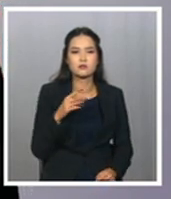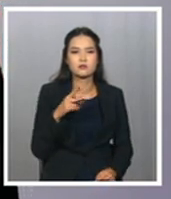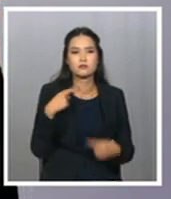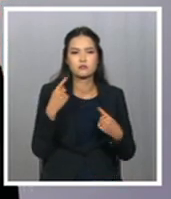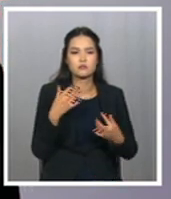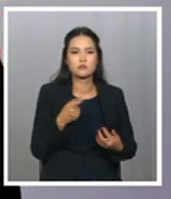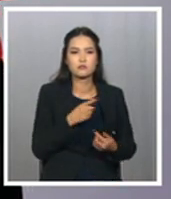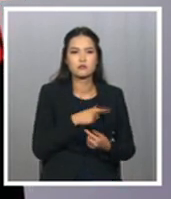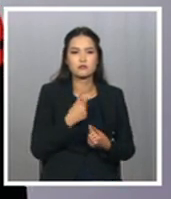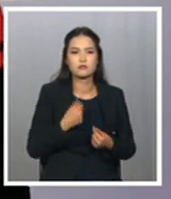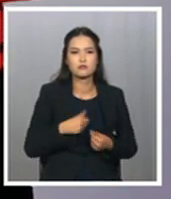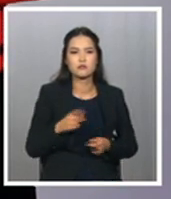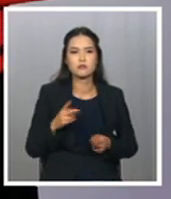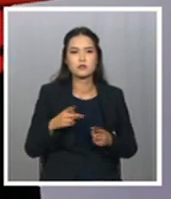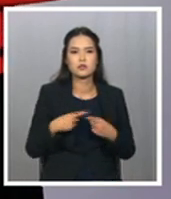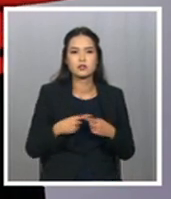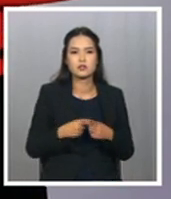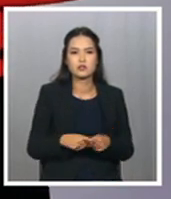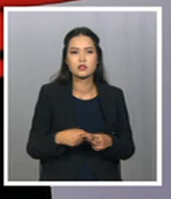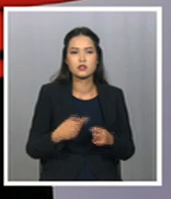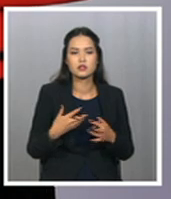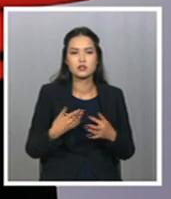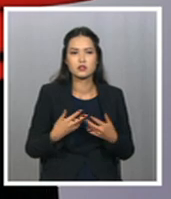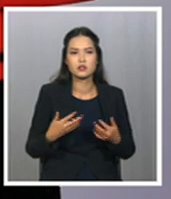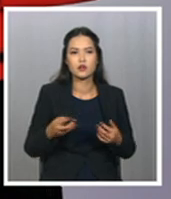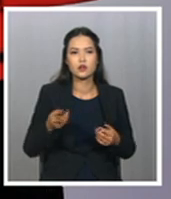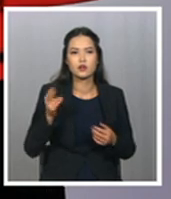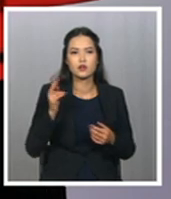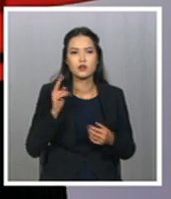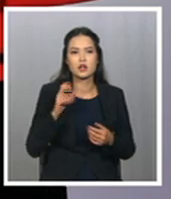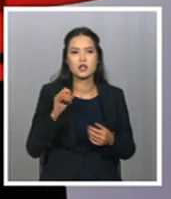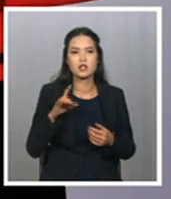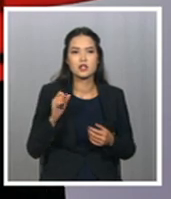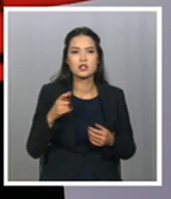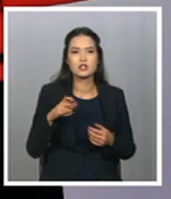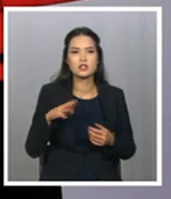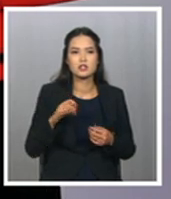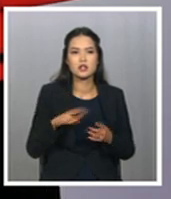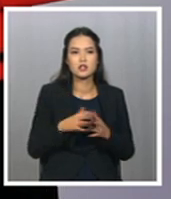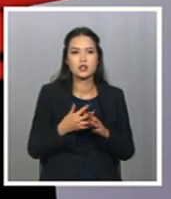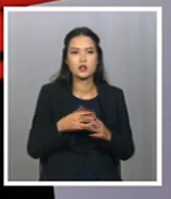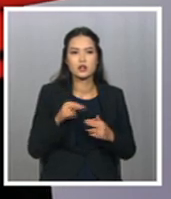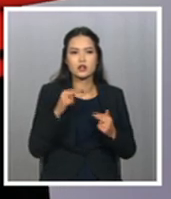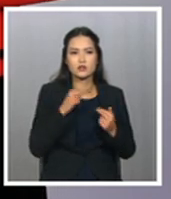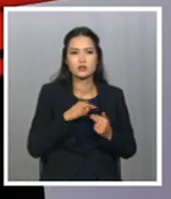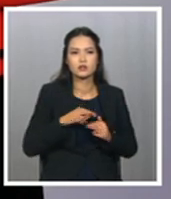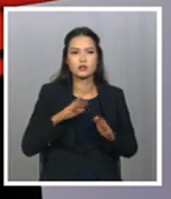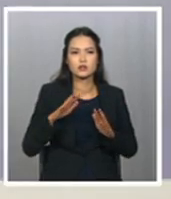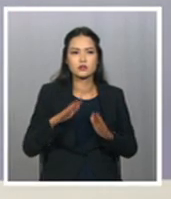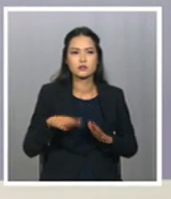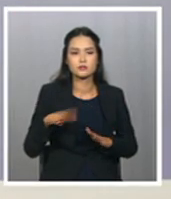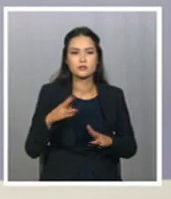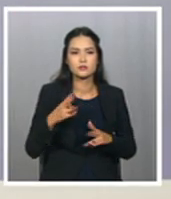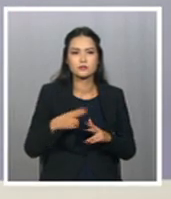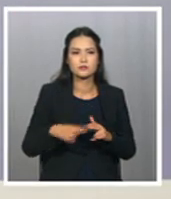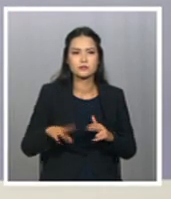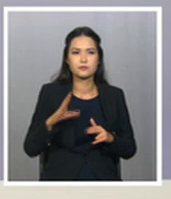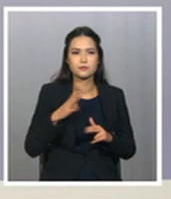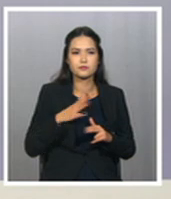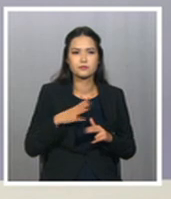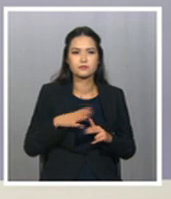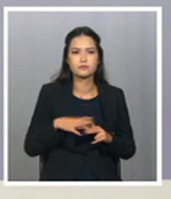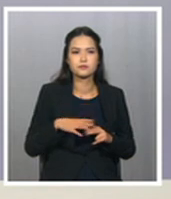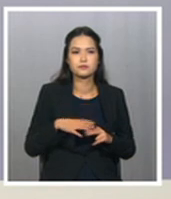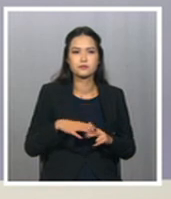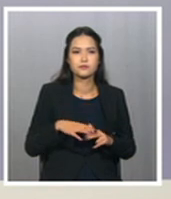техникумда оқып, ары қарай институтты Қырғызстан ауыл шаруашылығы институтында бітірген екен.